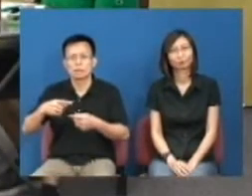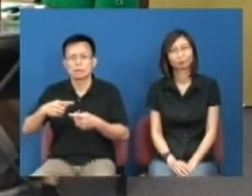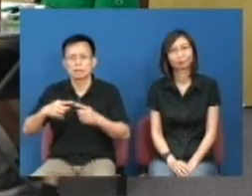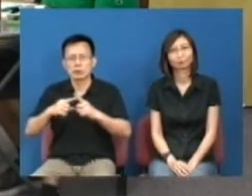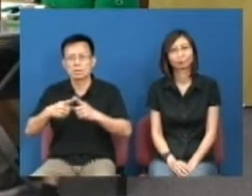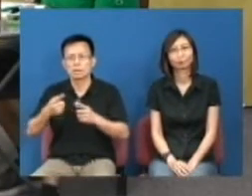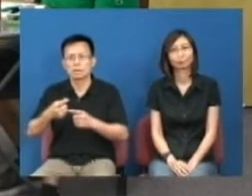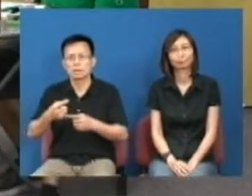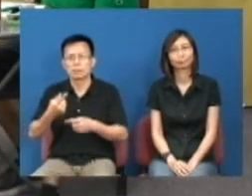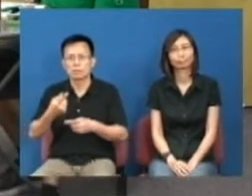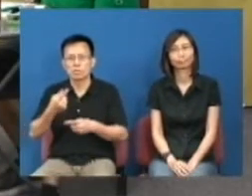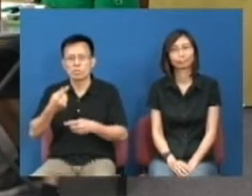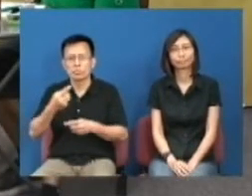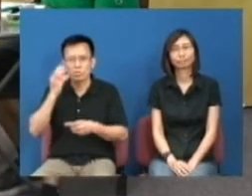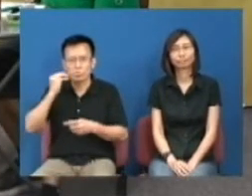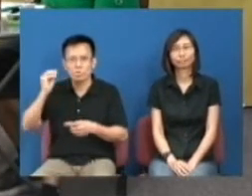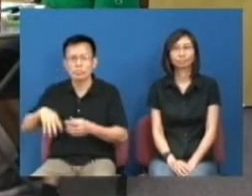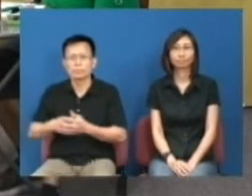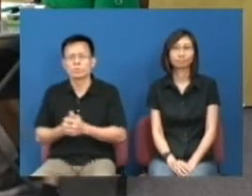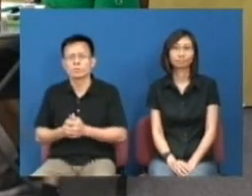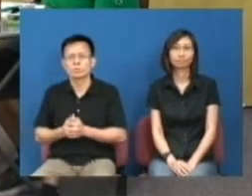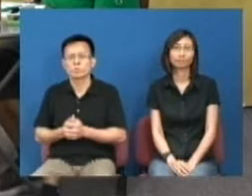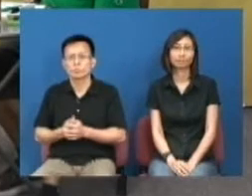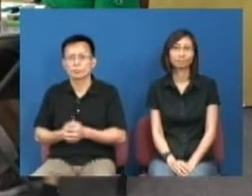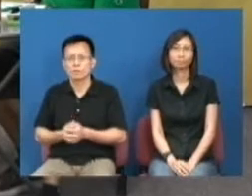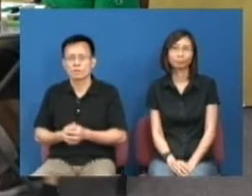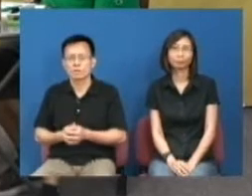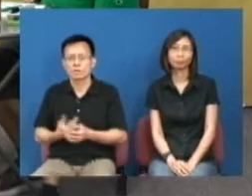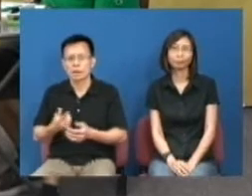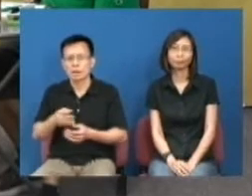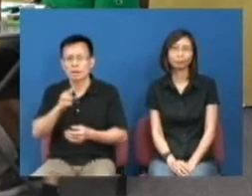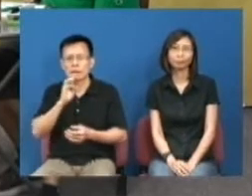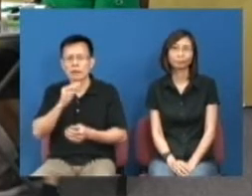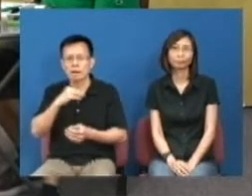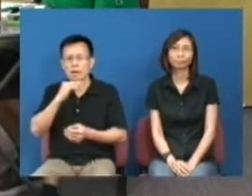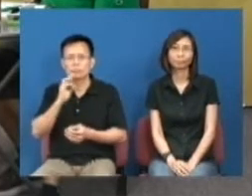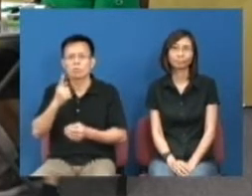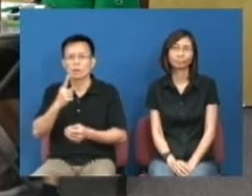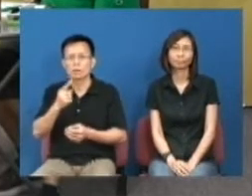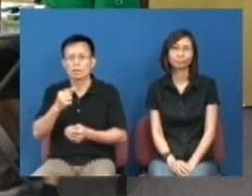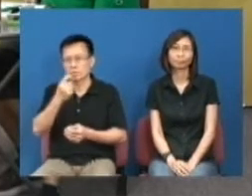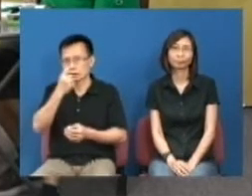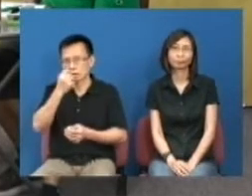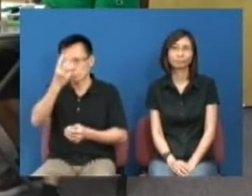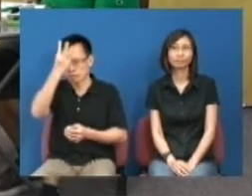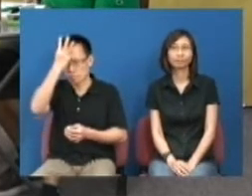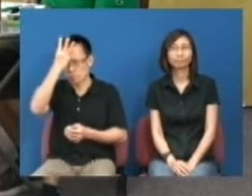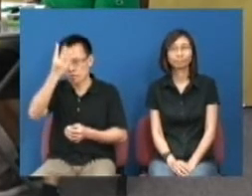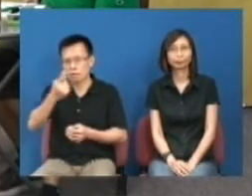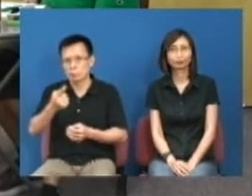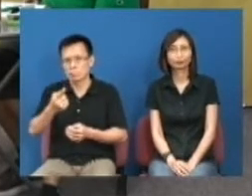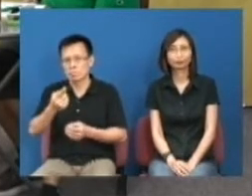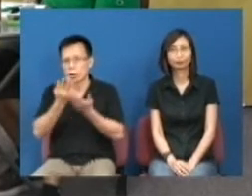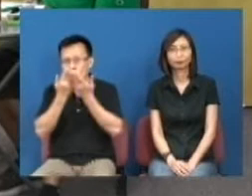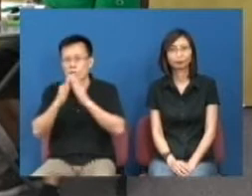如假設，如果喺英皇嗰件事，即係話嗰啲家長嗰